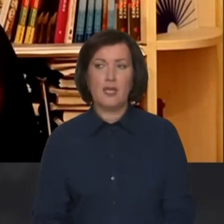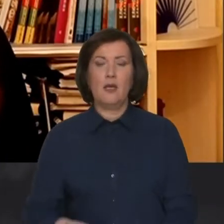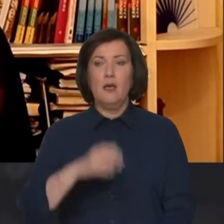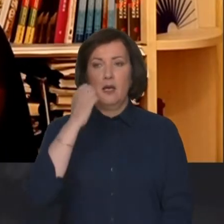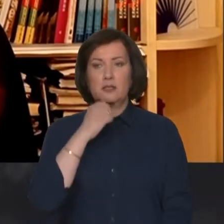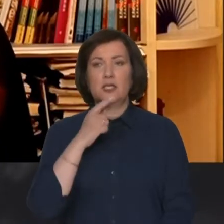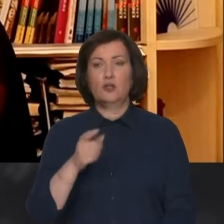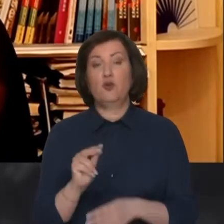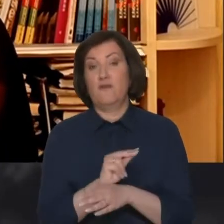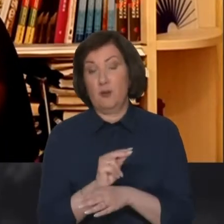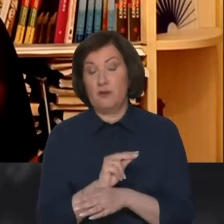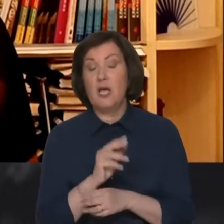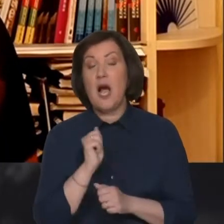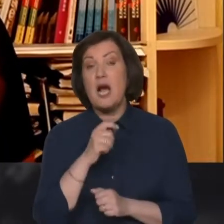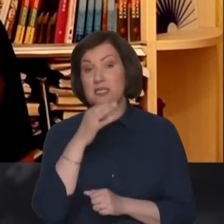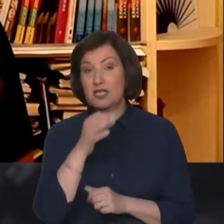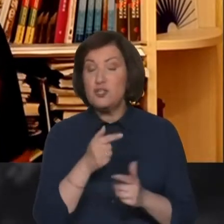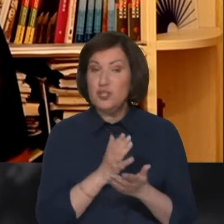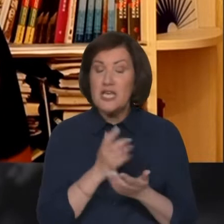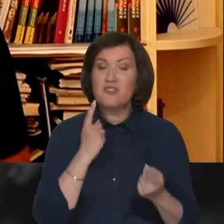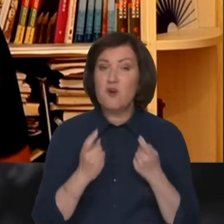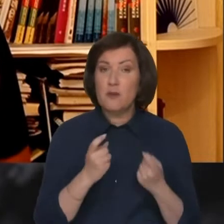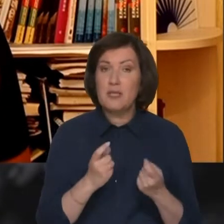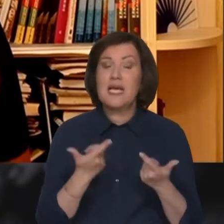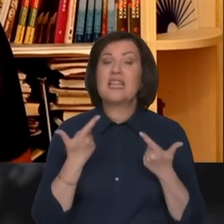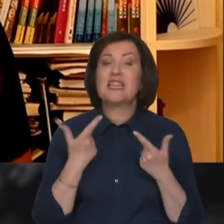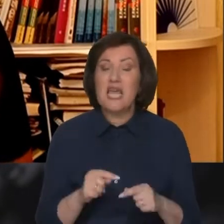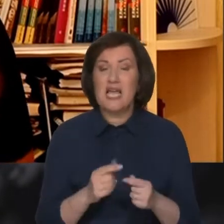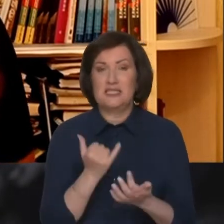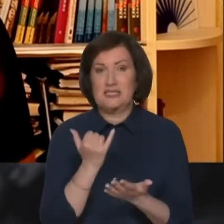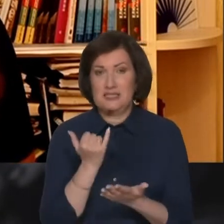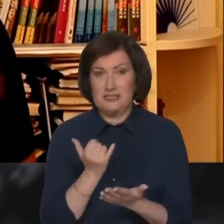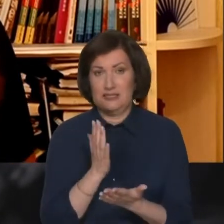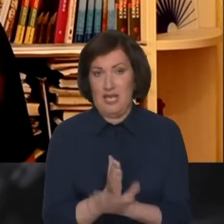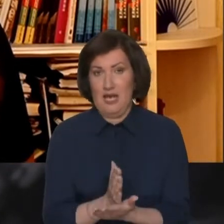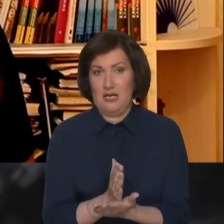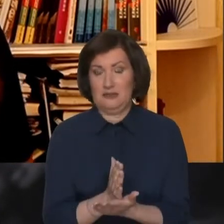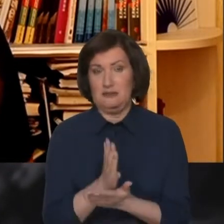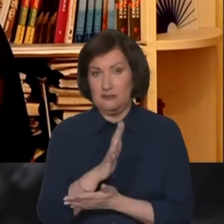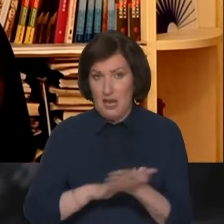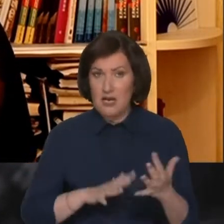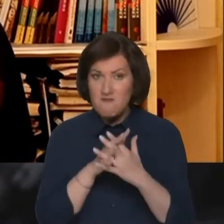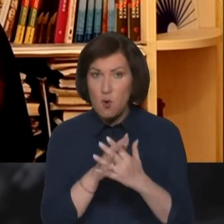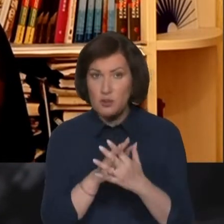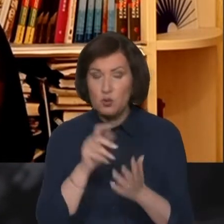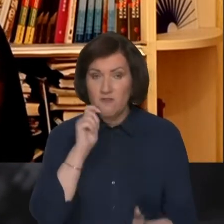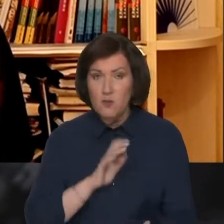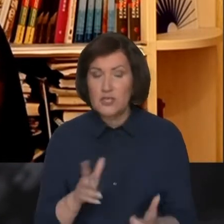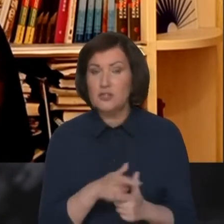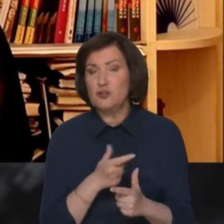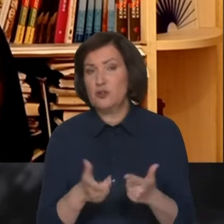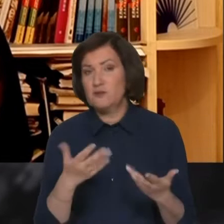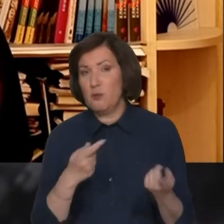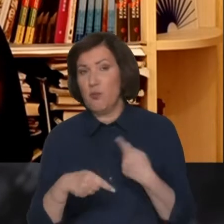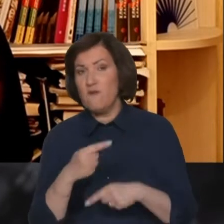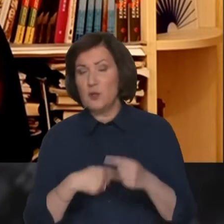Валерія, дякую, що виправили. А скажіть, чи є інформація, а де він зараз перебуває? Тобто він і далі воює зараз в Україні, чи, можливо,